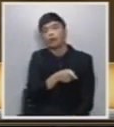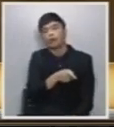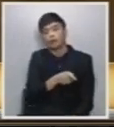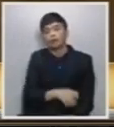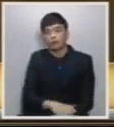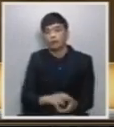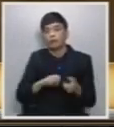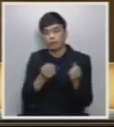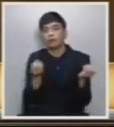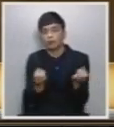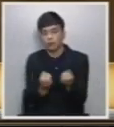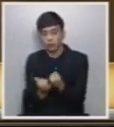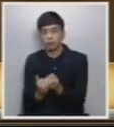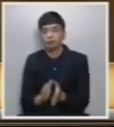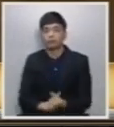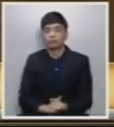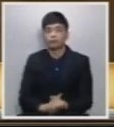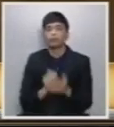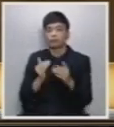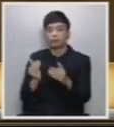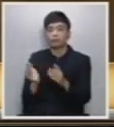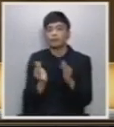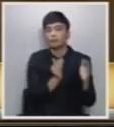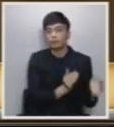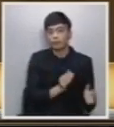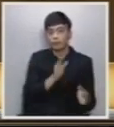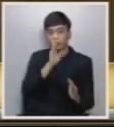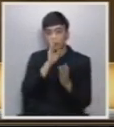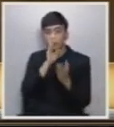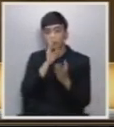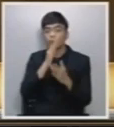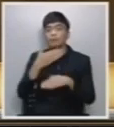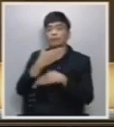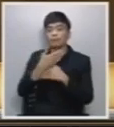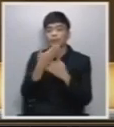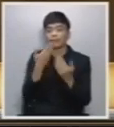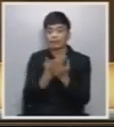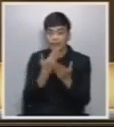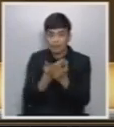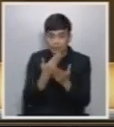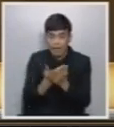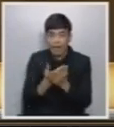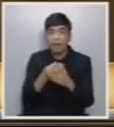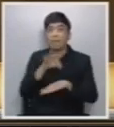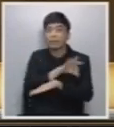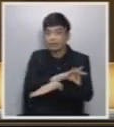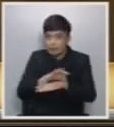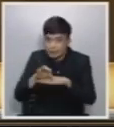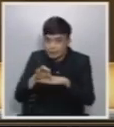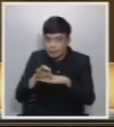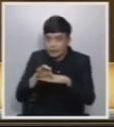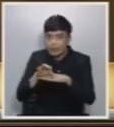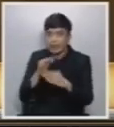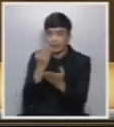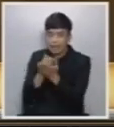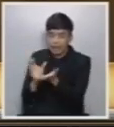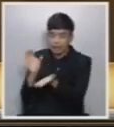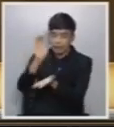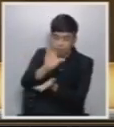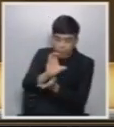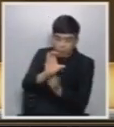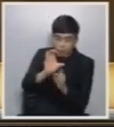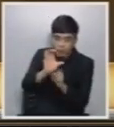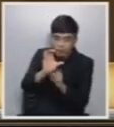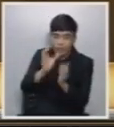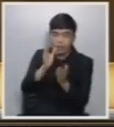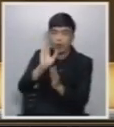ญชีที่จะไปตรวจสอบเพิ่มเติมนะครับก่อนที่จะขึ้นมาตอบกระทู้ท่านนั้นได้ขอดูบัญชีของการเ